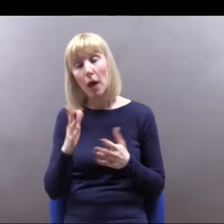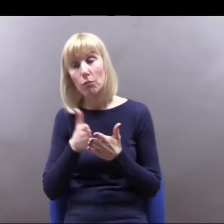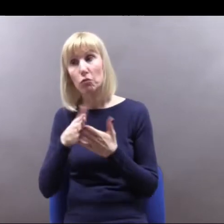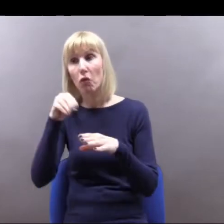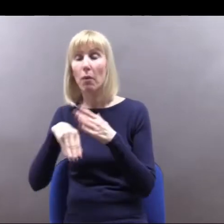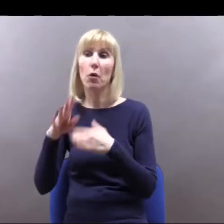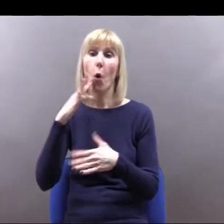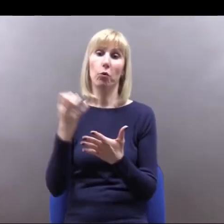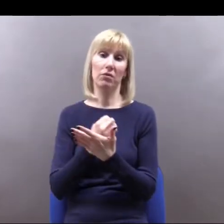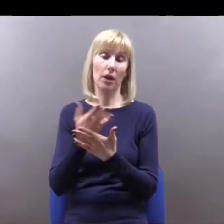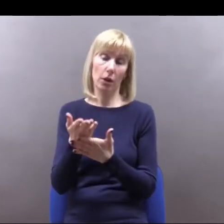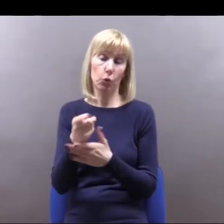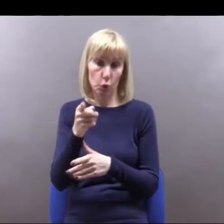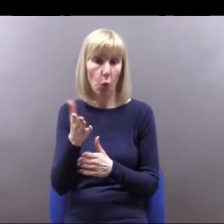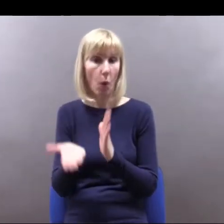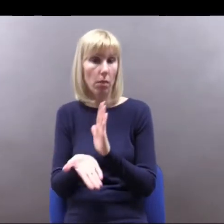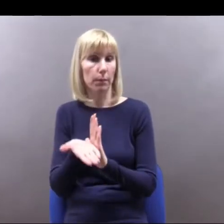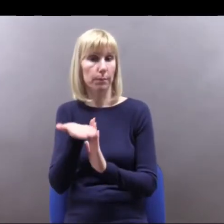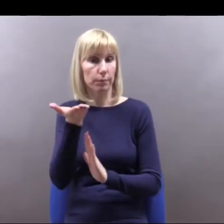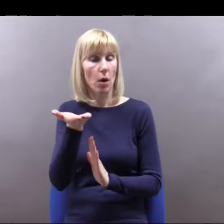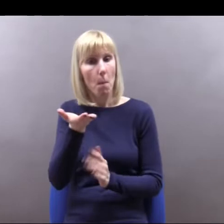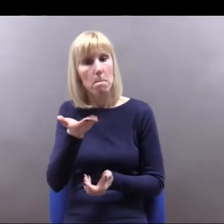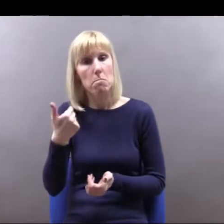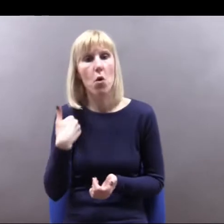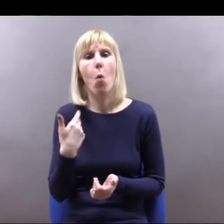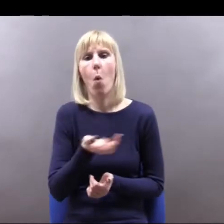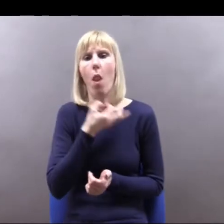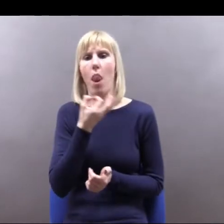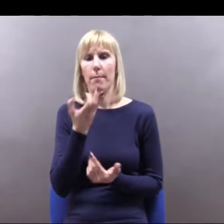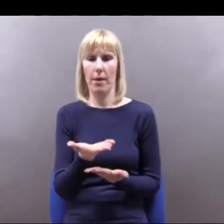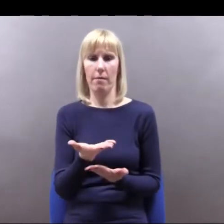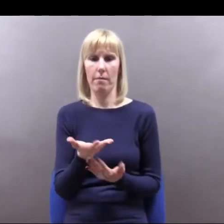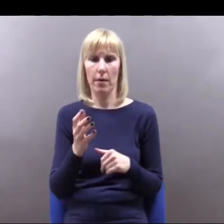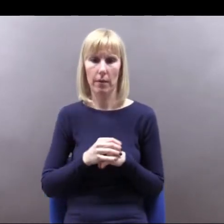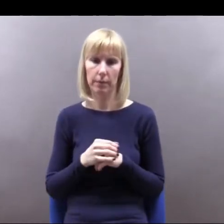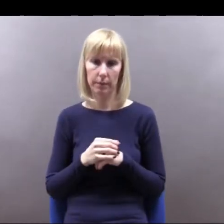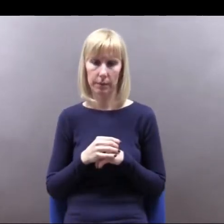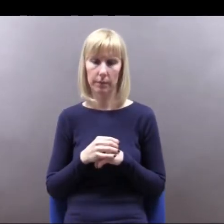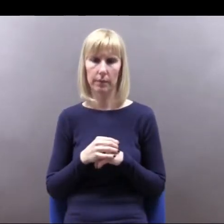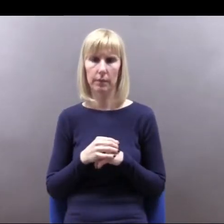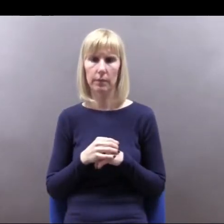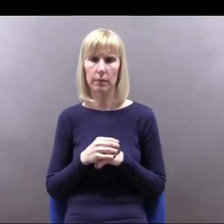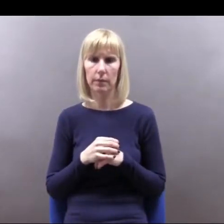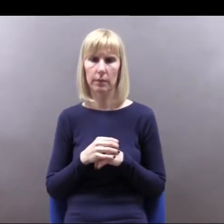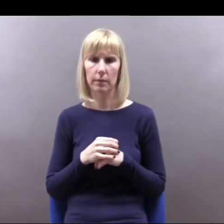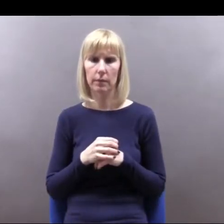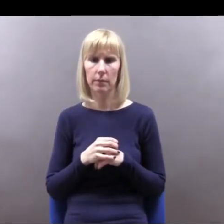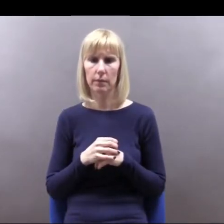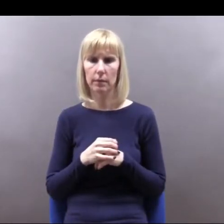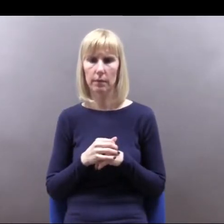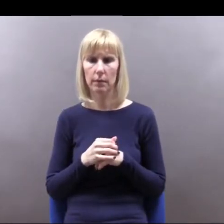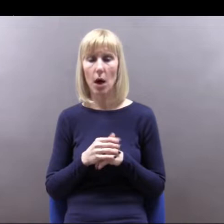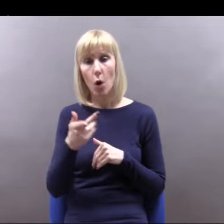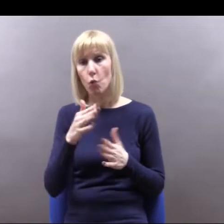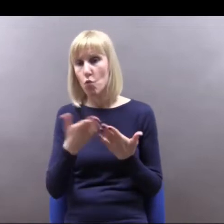problematyczne. Tak? Przyszli ludzie, pomogli, otworzyli, tak, zaangażowani, także jak najbardziej. Zwróćcie uwagę,